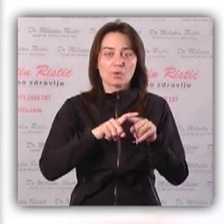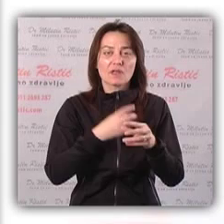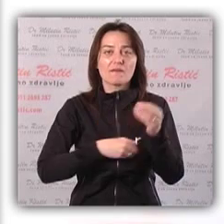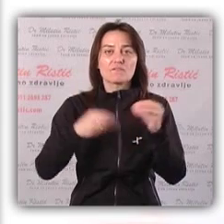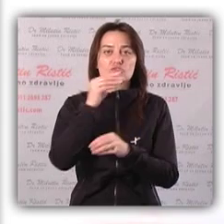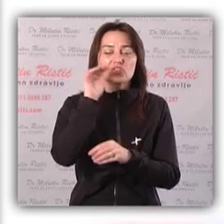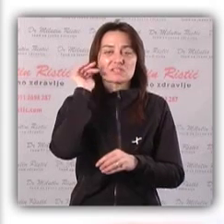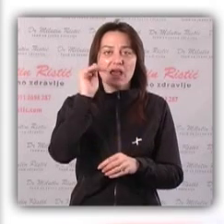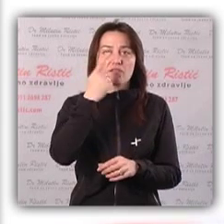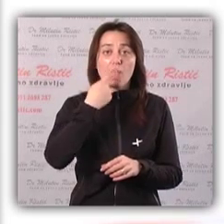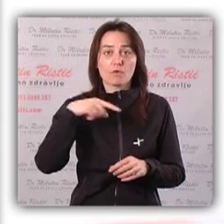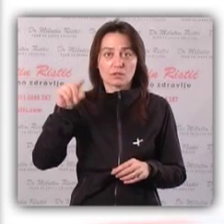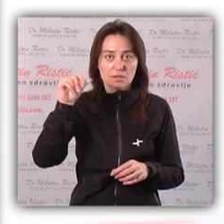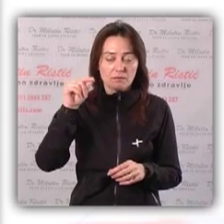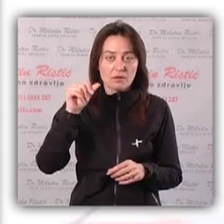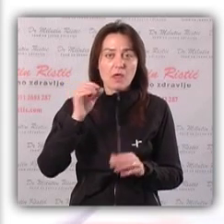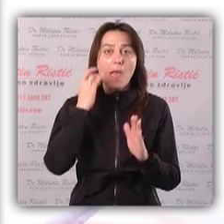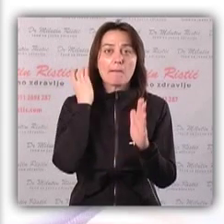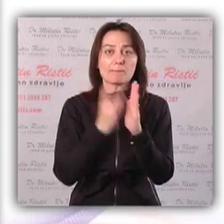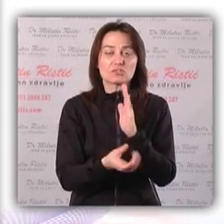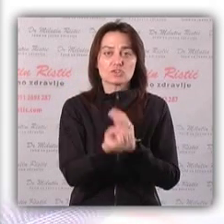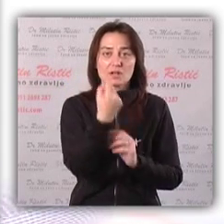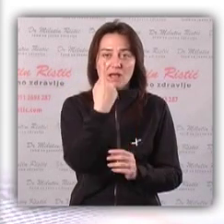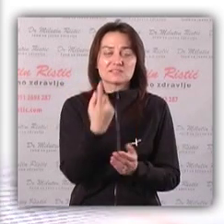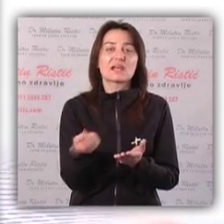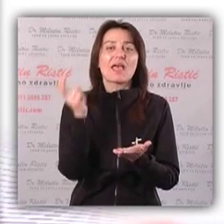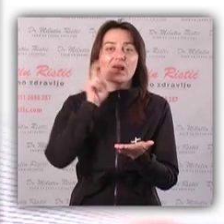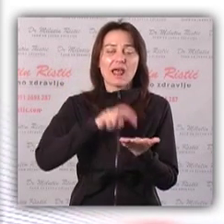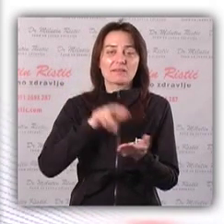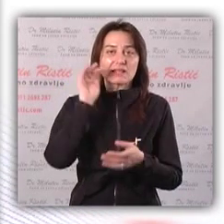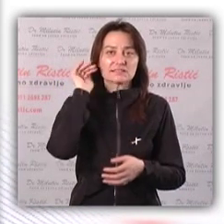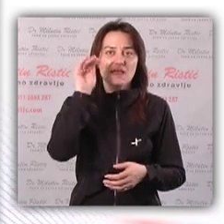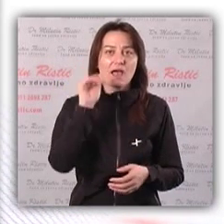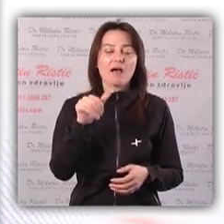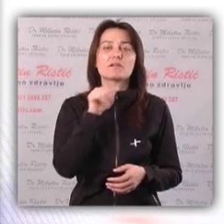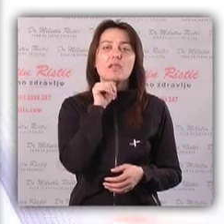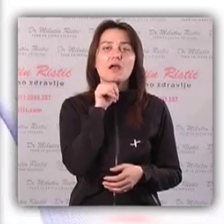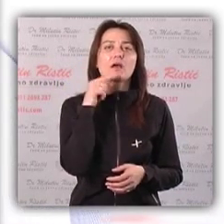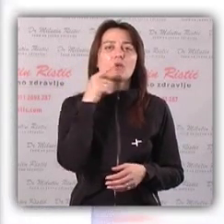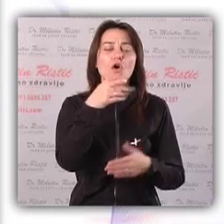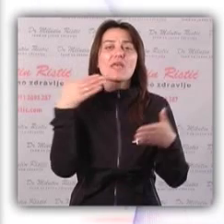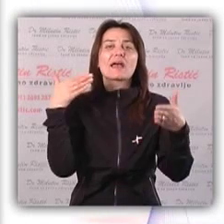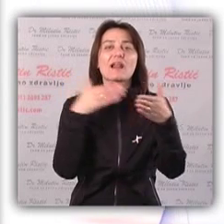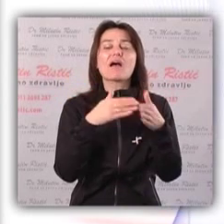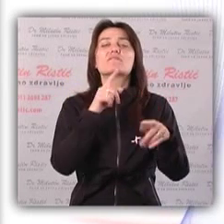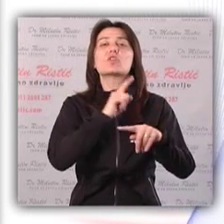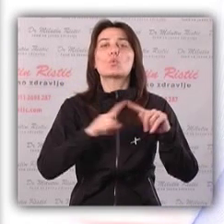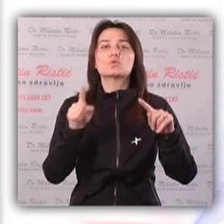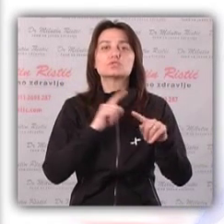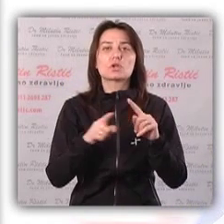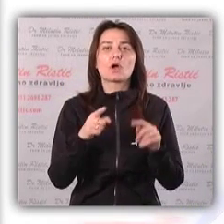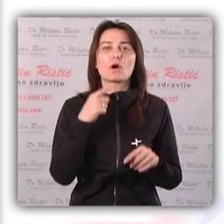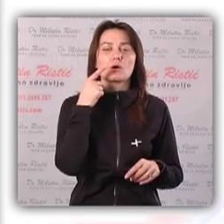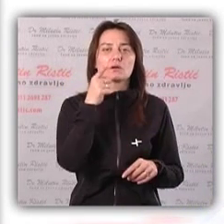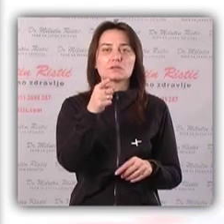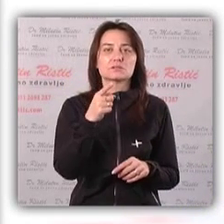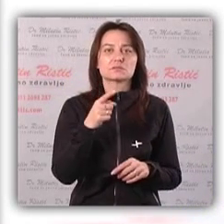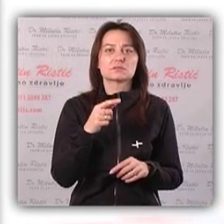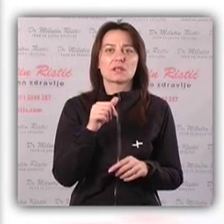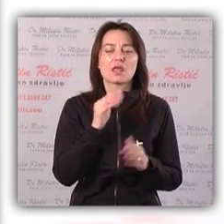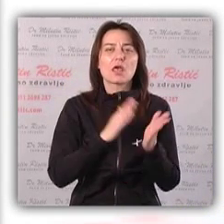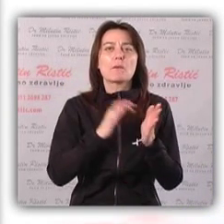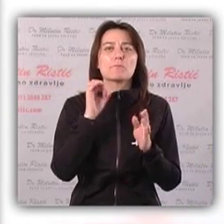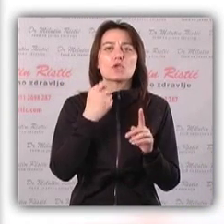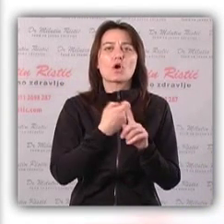puta češće javlja kod dijabetičara, brže nastaje, ranije se javlja, i ateroskleroza je glavni